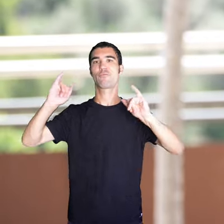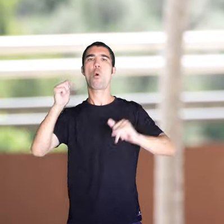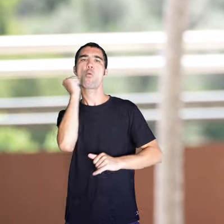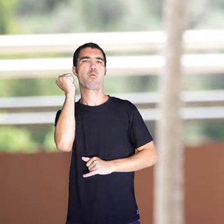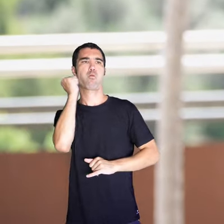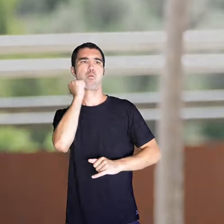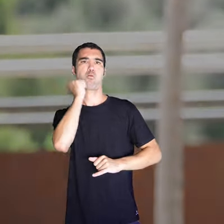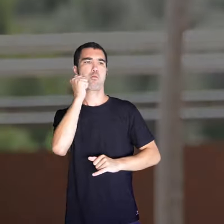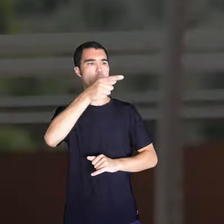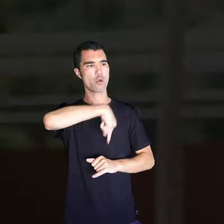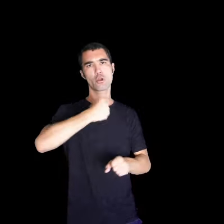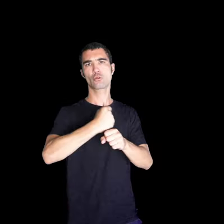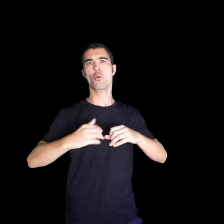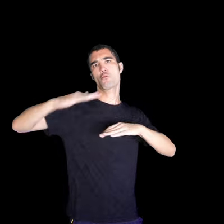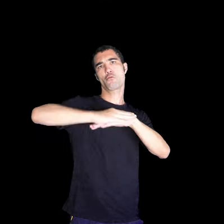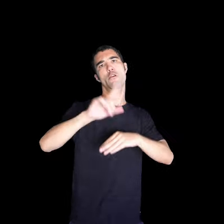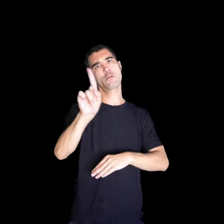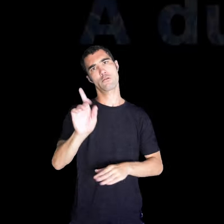abusar damunt això.